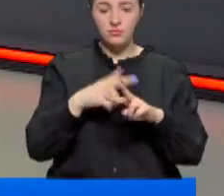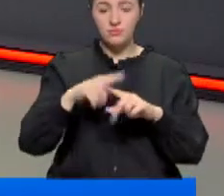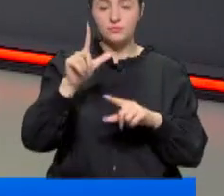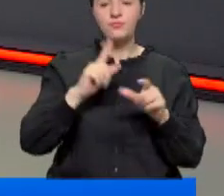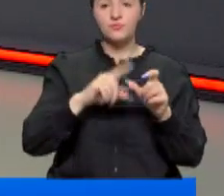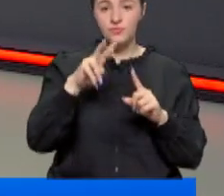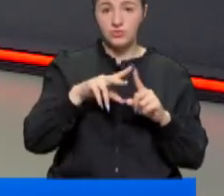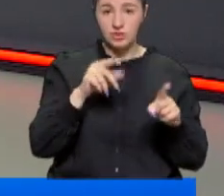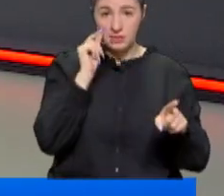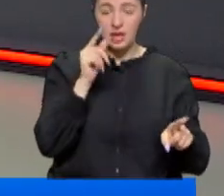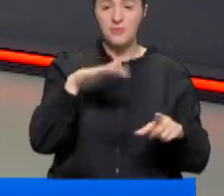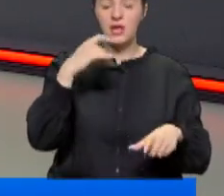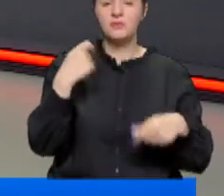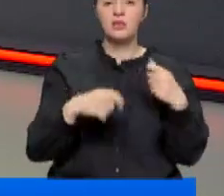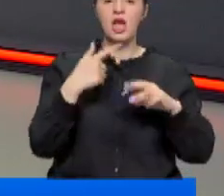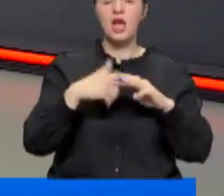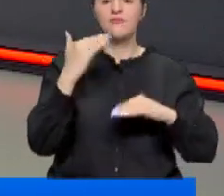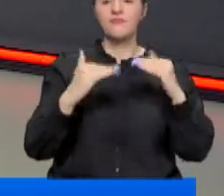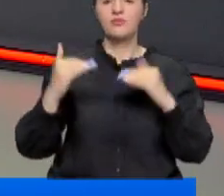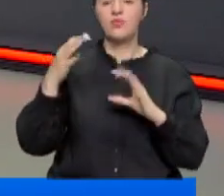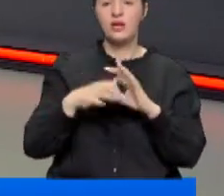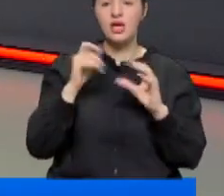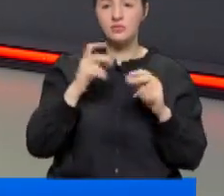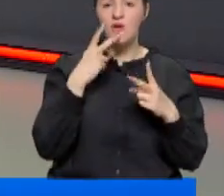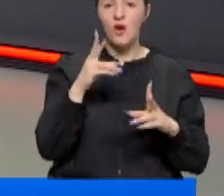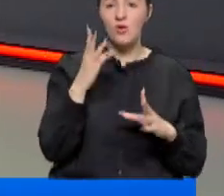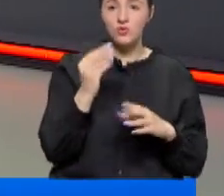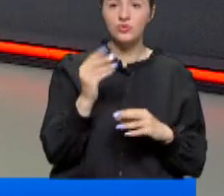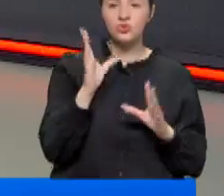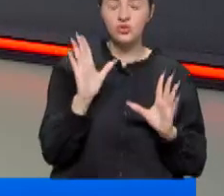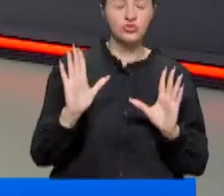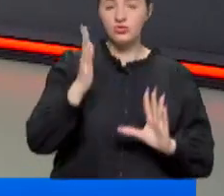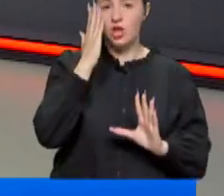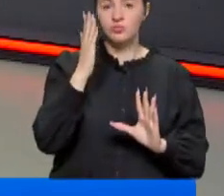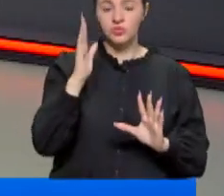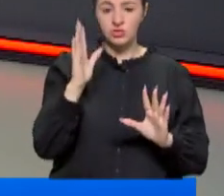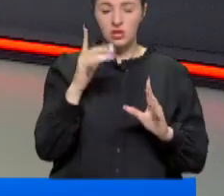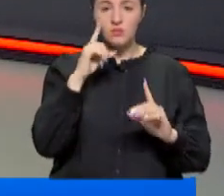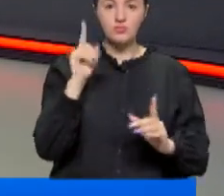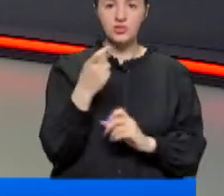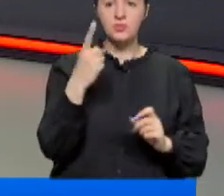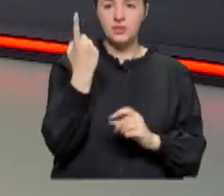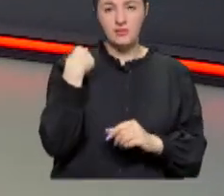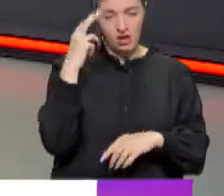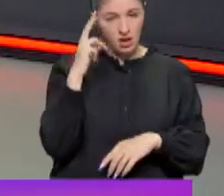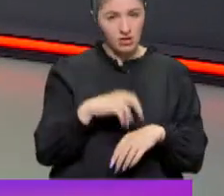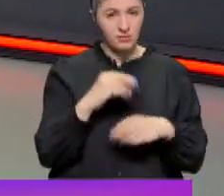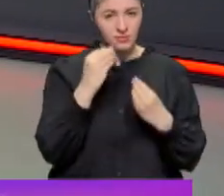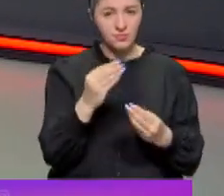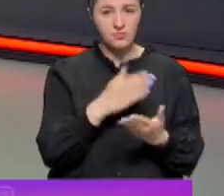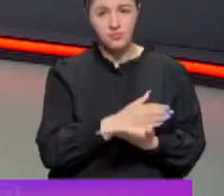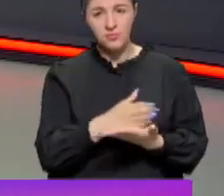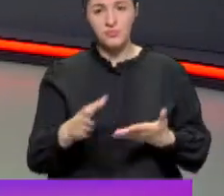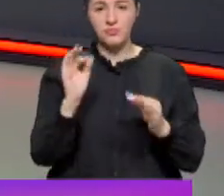karatepenin Merkez Bankası'nın enflasyon ile ilgili yapmış olduğu çarpıcı tespitler den bir tanesini Ben hatırlatayım da